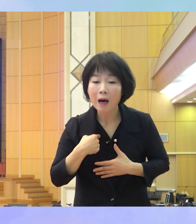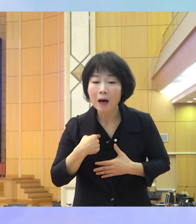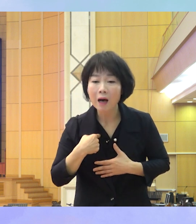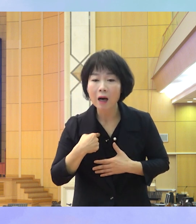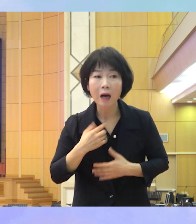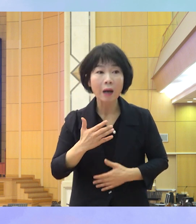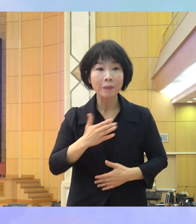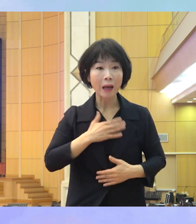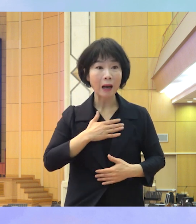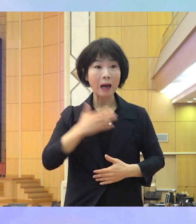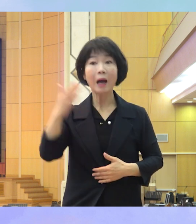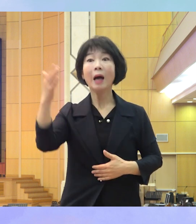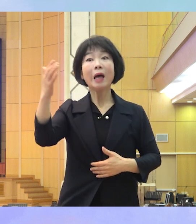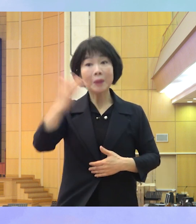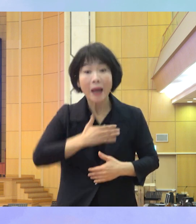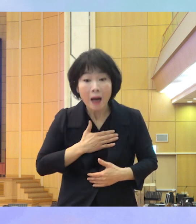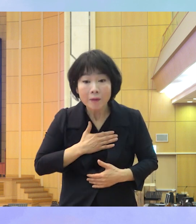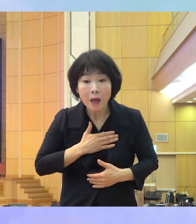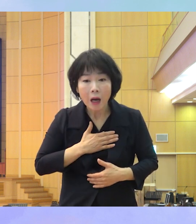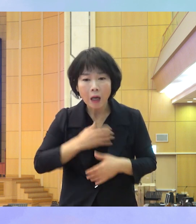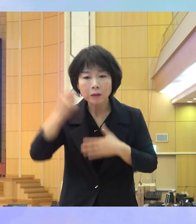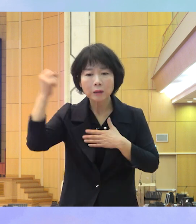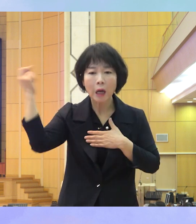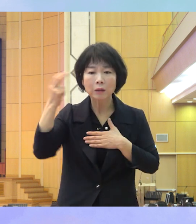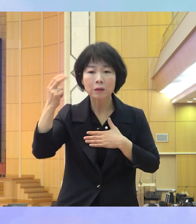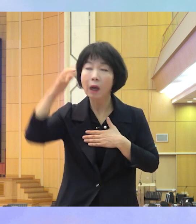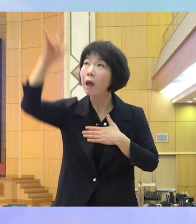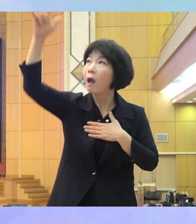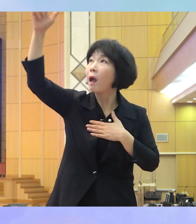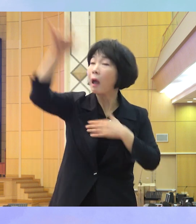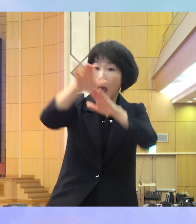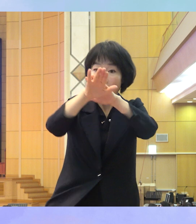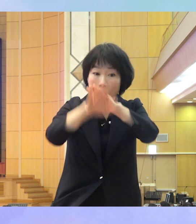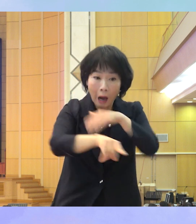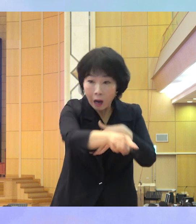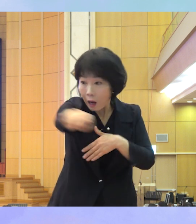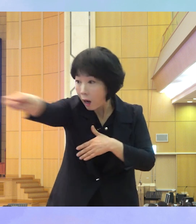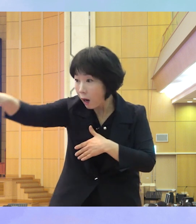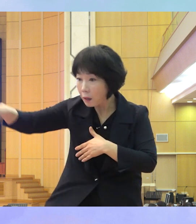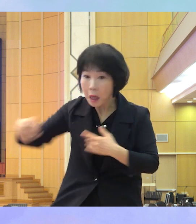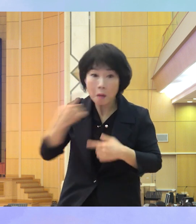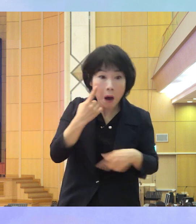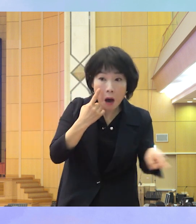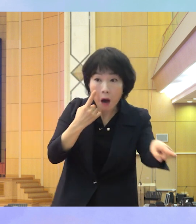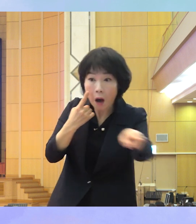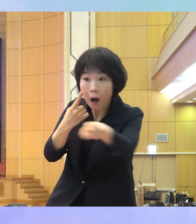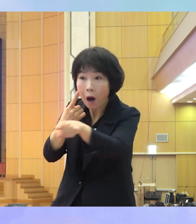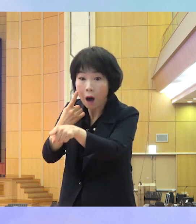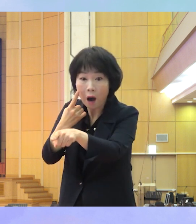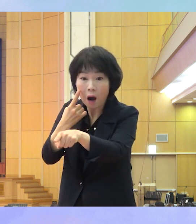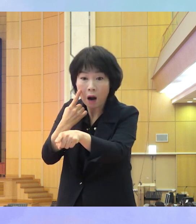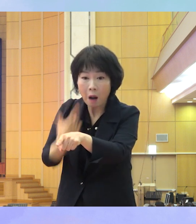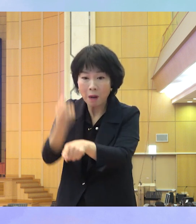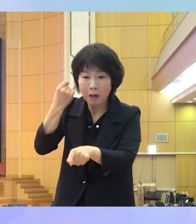읽어보도록 하겠습니다. 시작. 내가 다시 해 아래서 보니